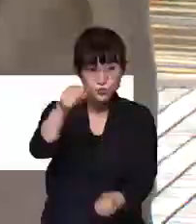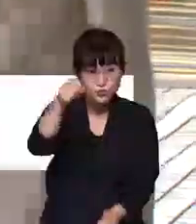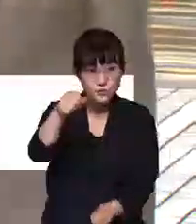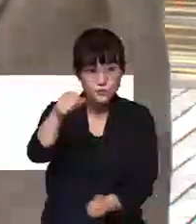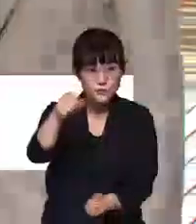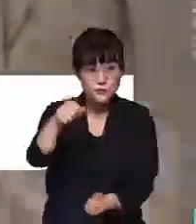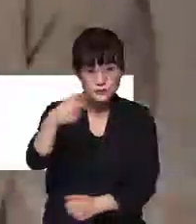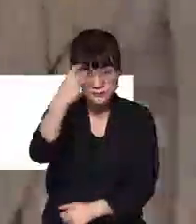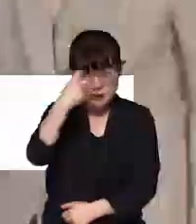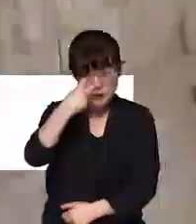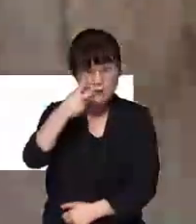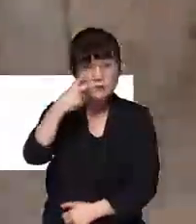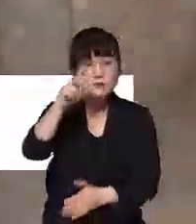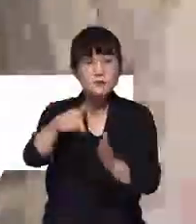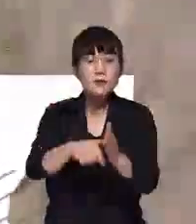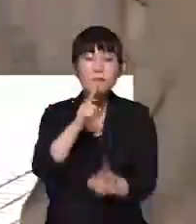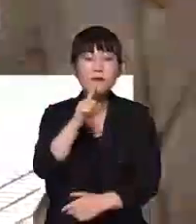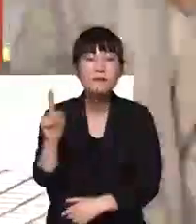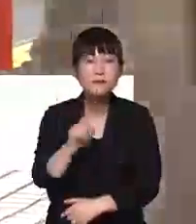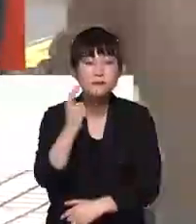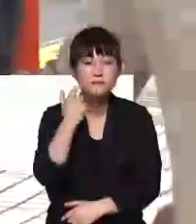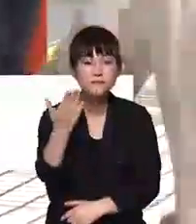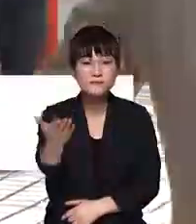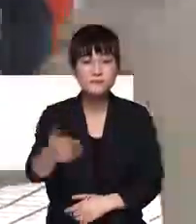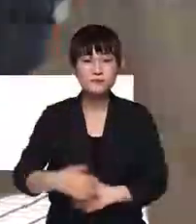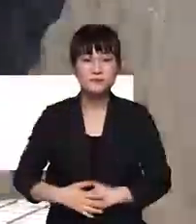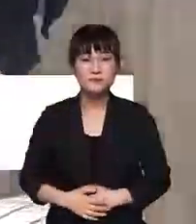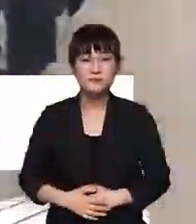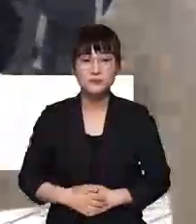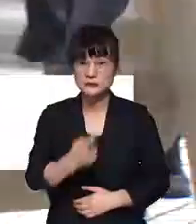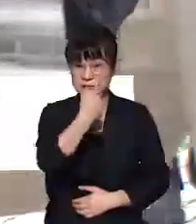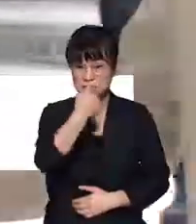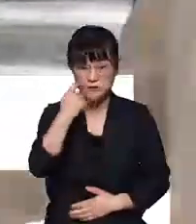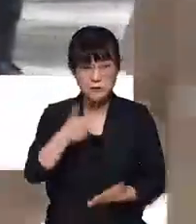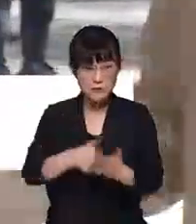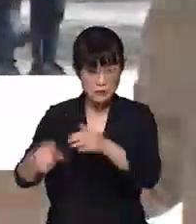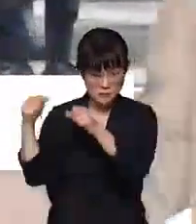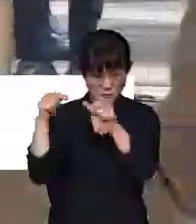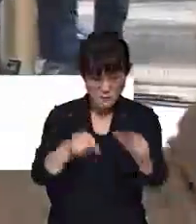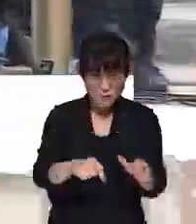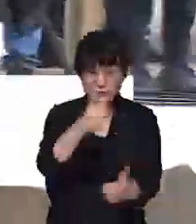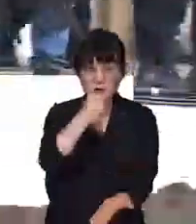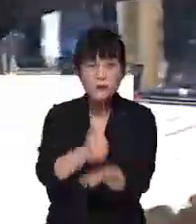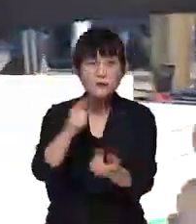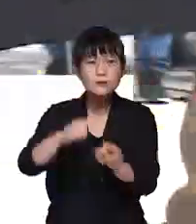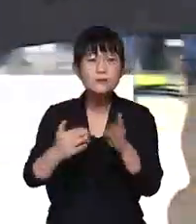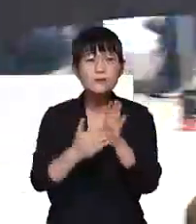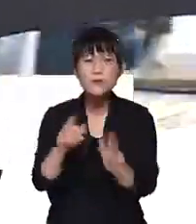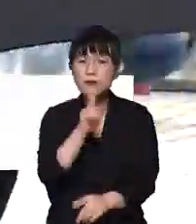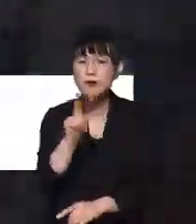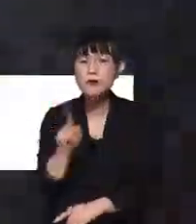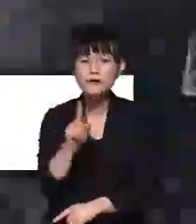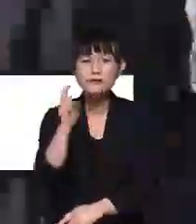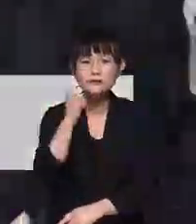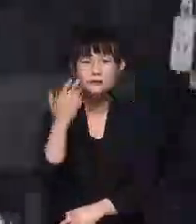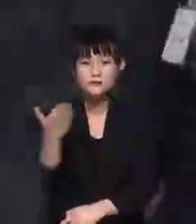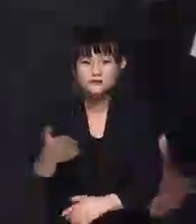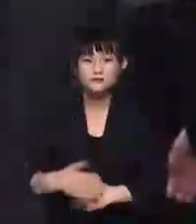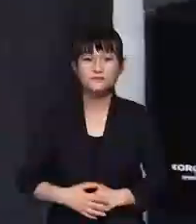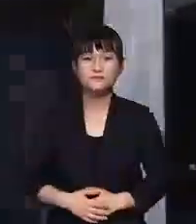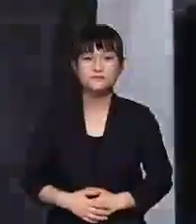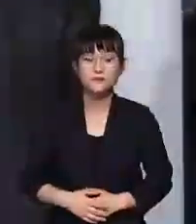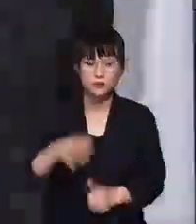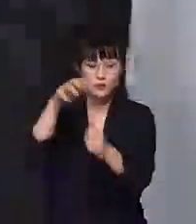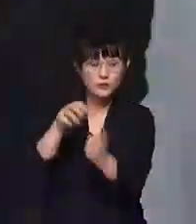구속영장실질심사 받게 됐는데 한 말씀 해주시죠. 증거인멸을 조사했다는 혐의에 대해 어떻게 방어하실 건가요? 구속영장